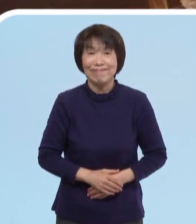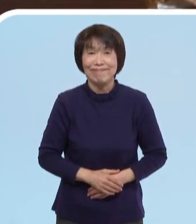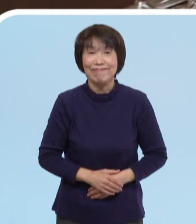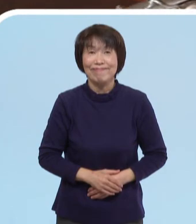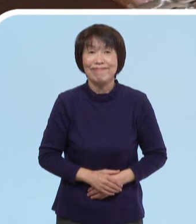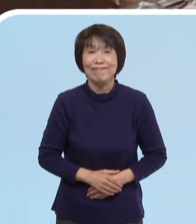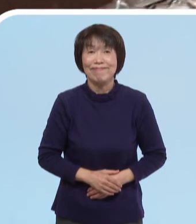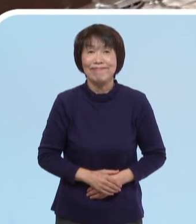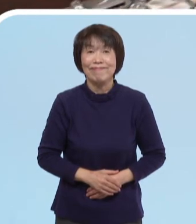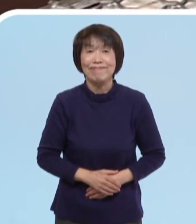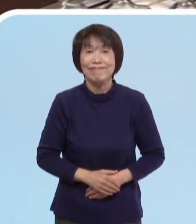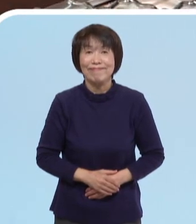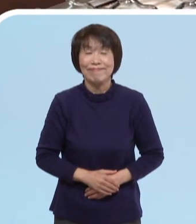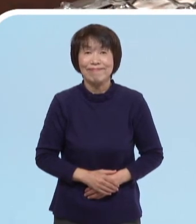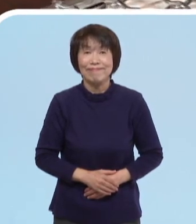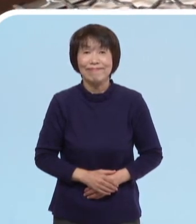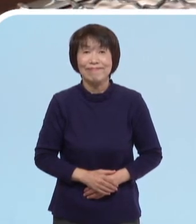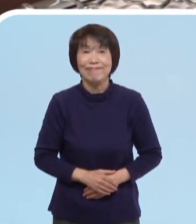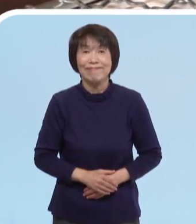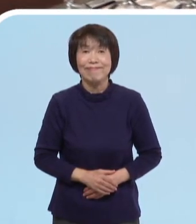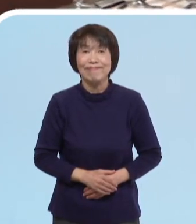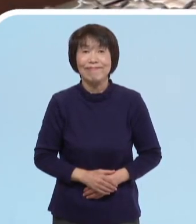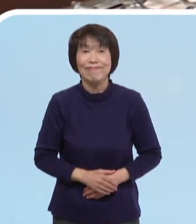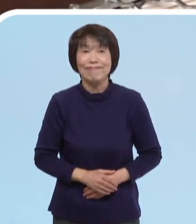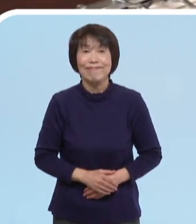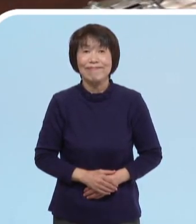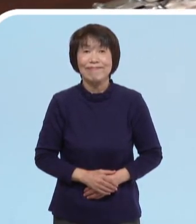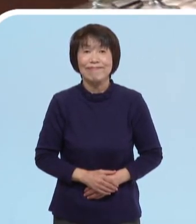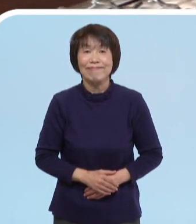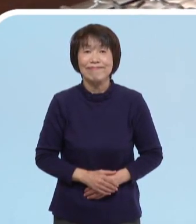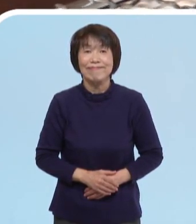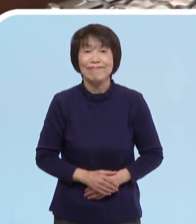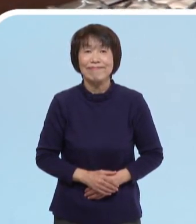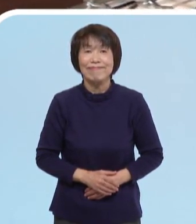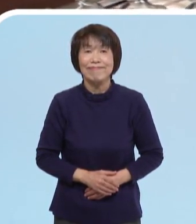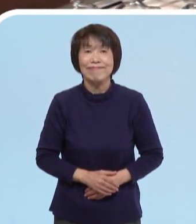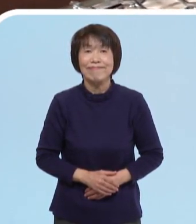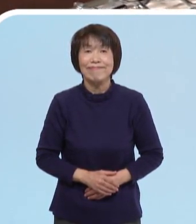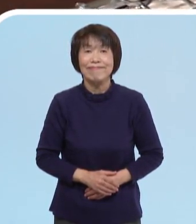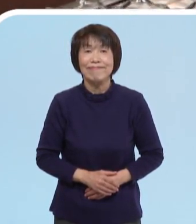ついてる方から、細い方から、つの字を書きます。